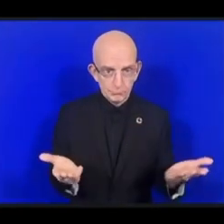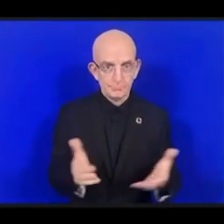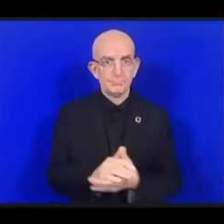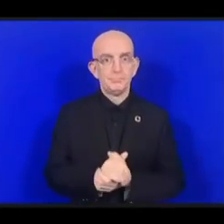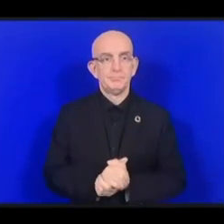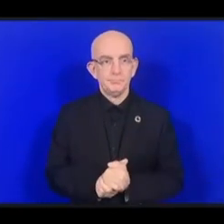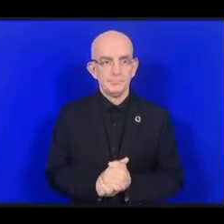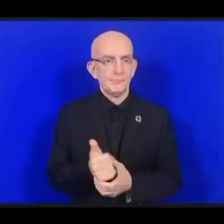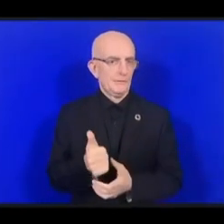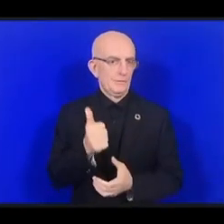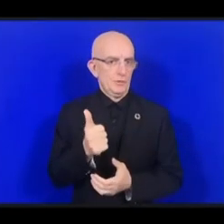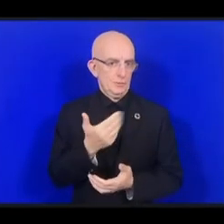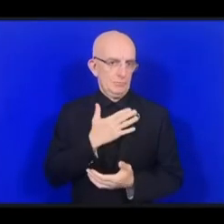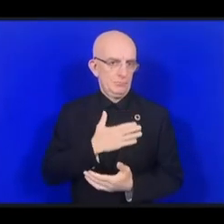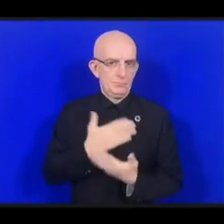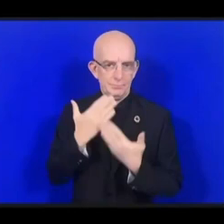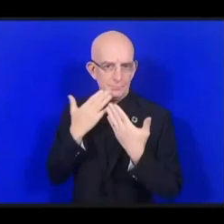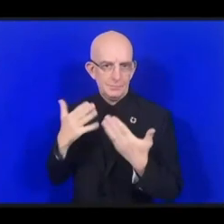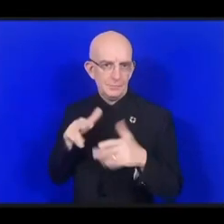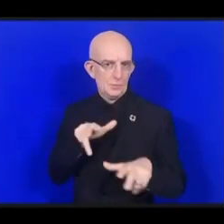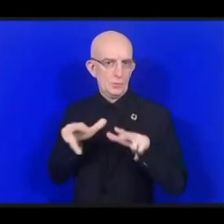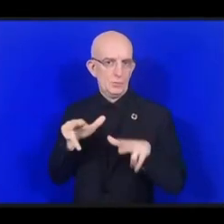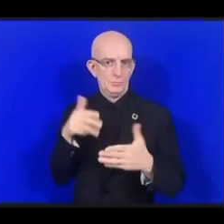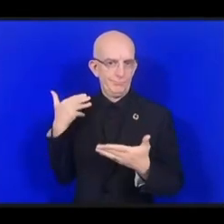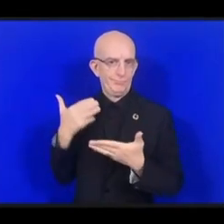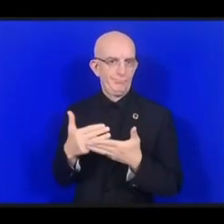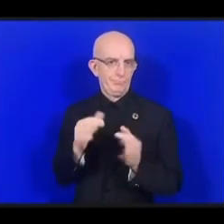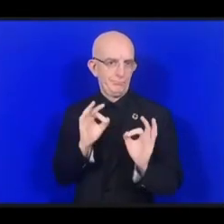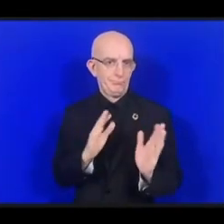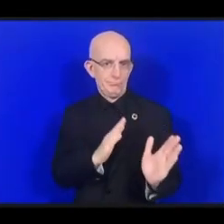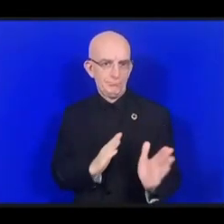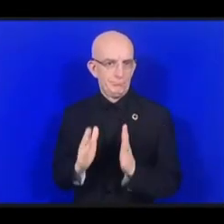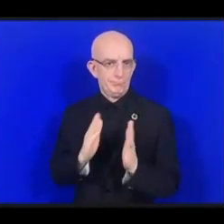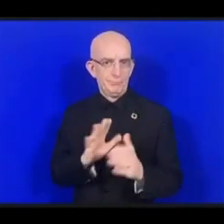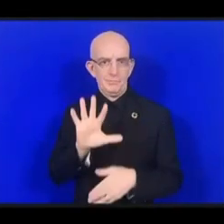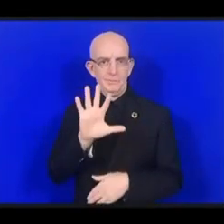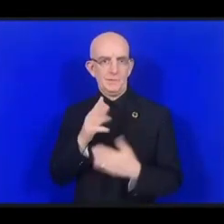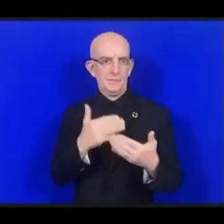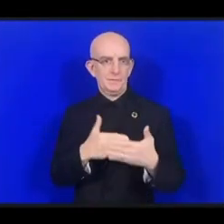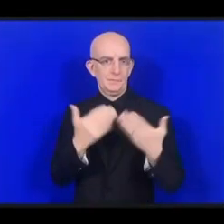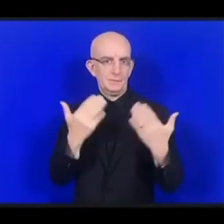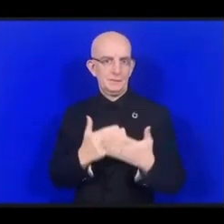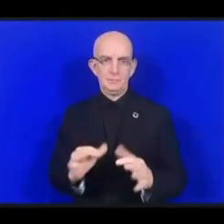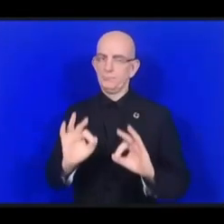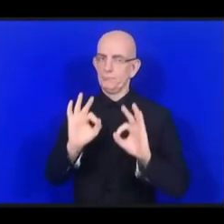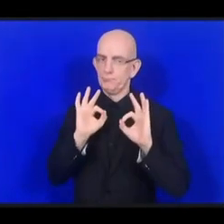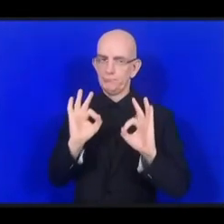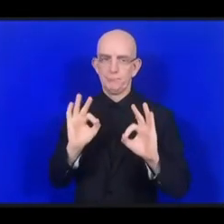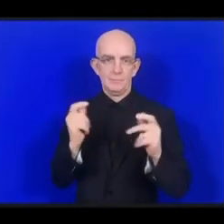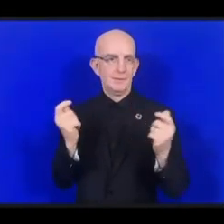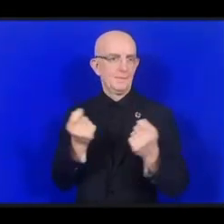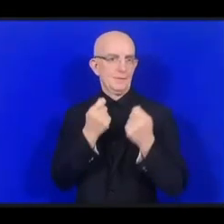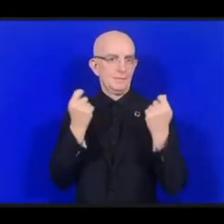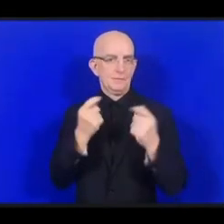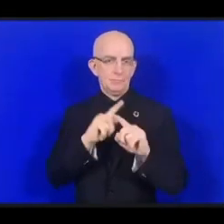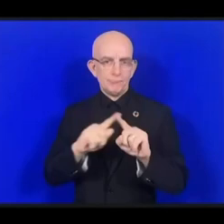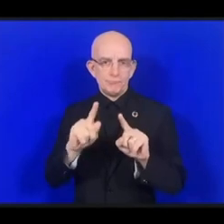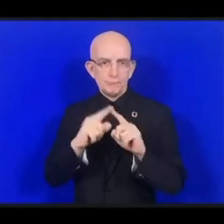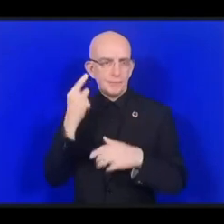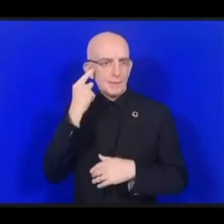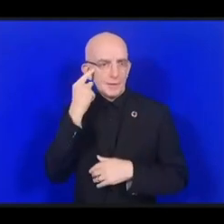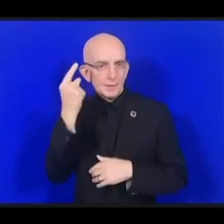表なしに感謝申し上げますおか様で様々な重要